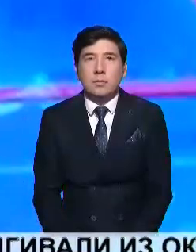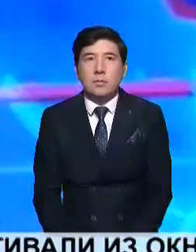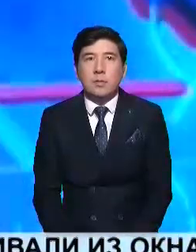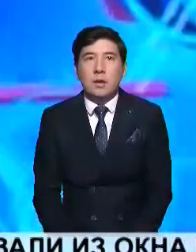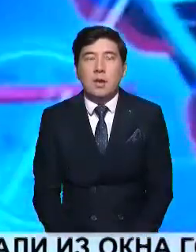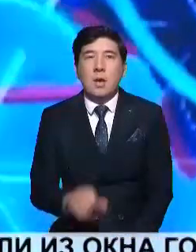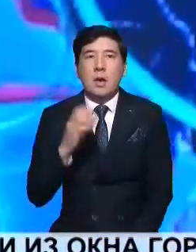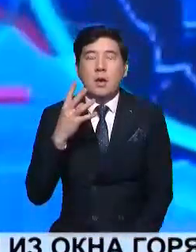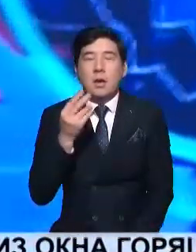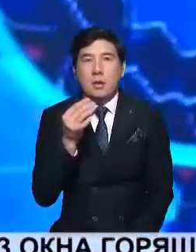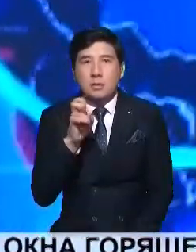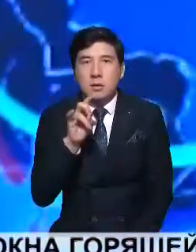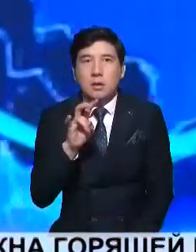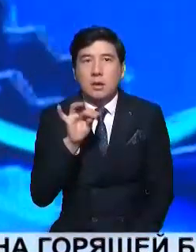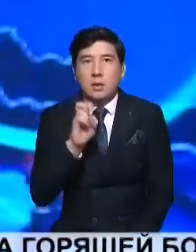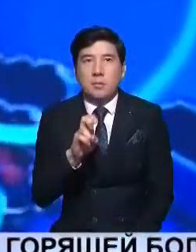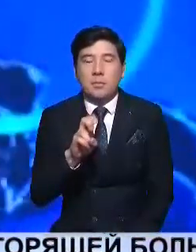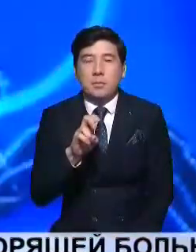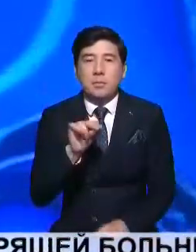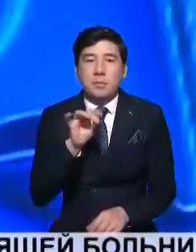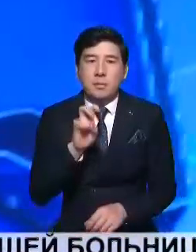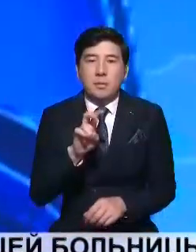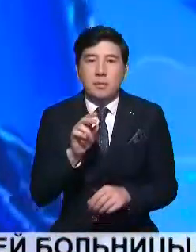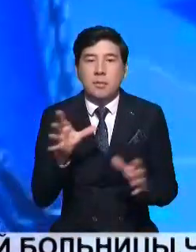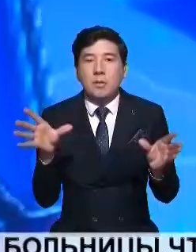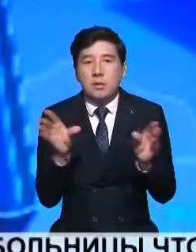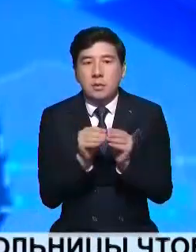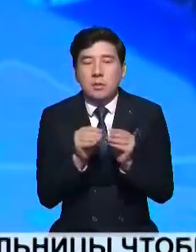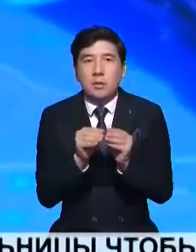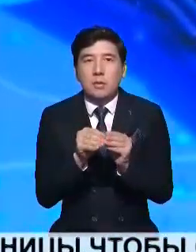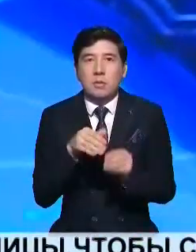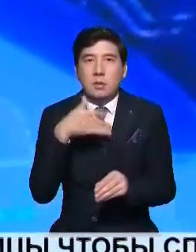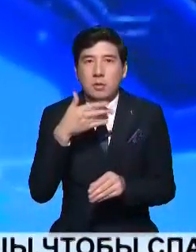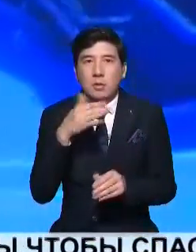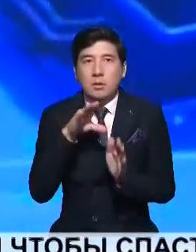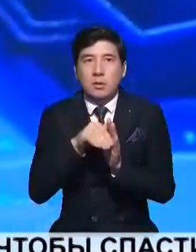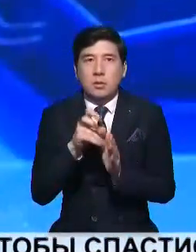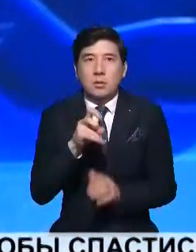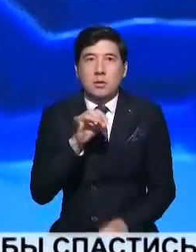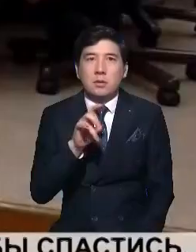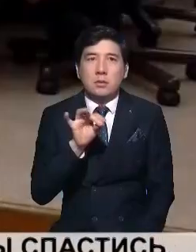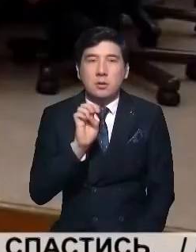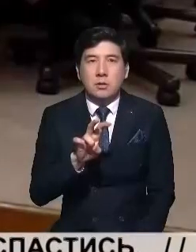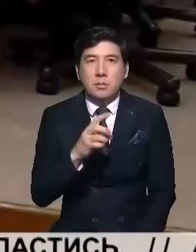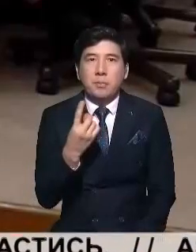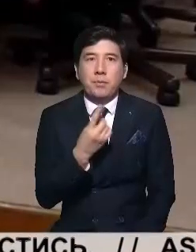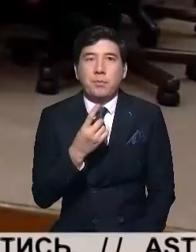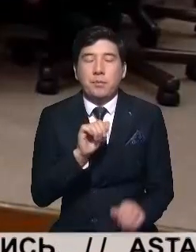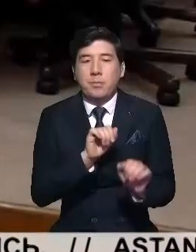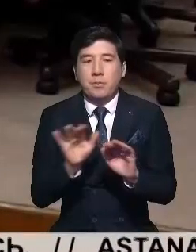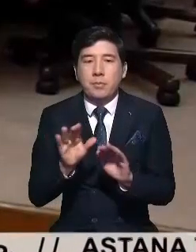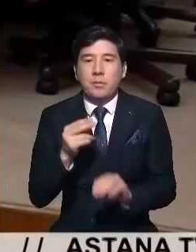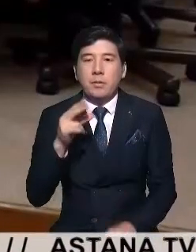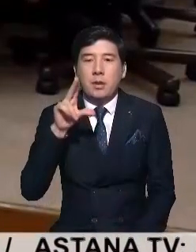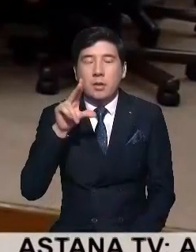Астана Хаб и парк инновационных технологий планируют объединить. Предложение прозвучало в ходе заседания Мажилиса. Первый вице-министр цифрового